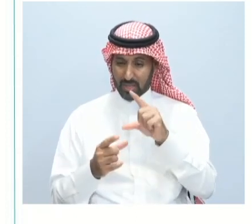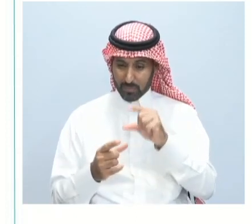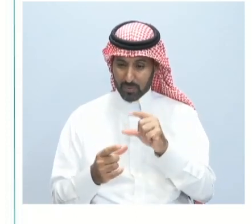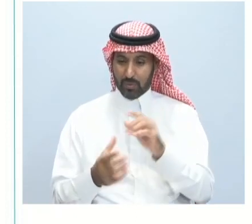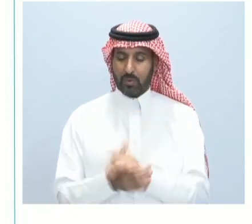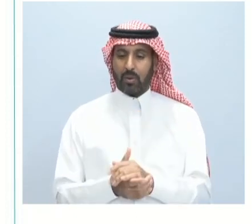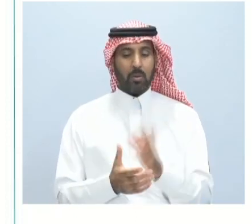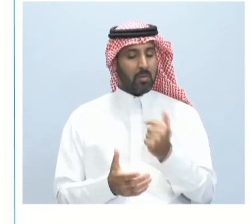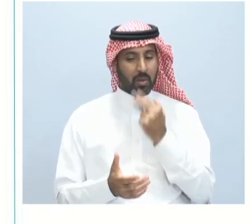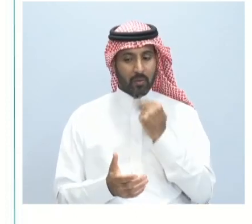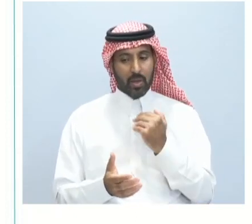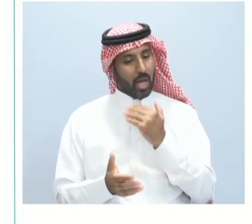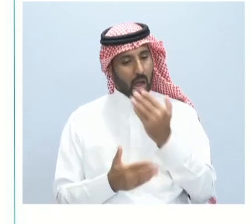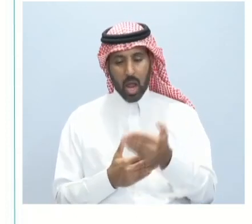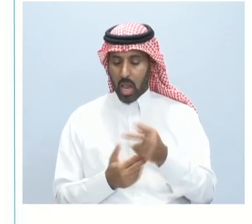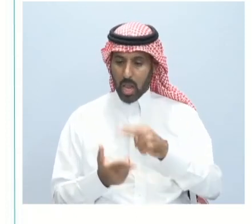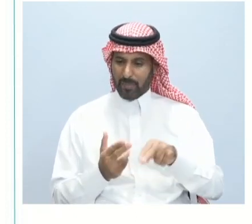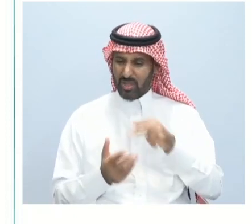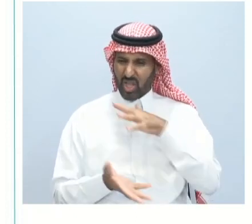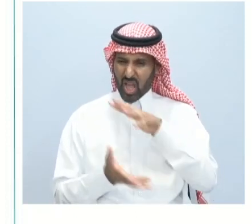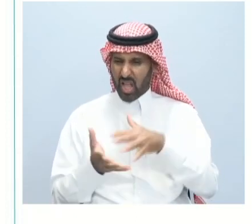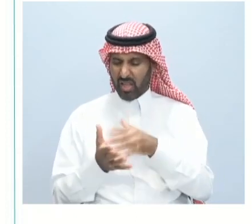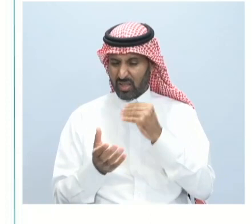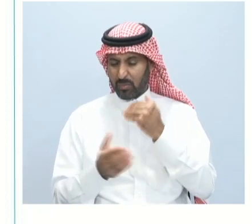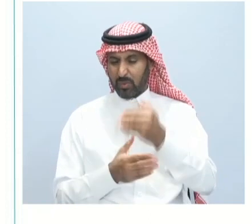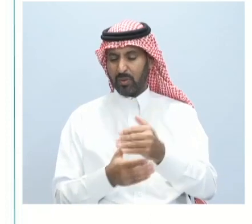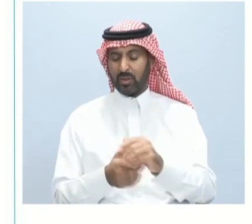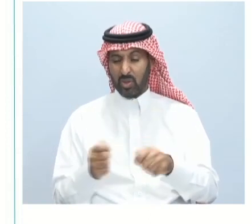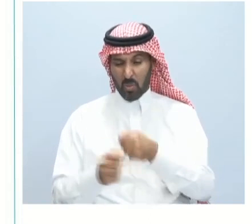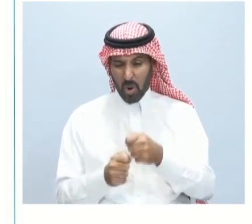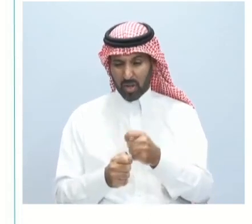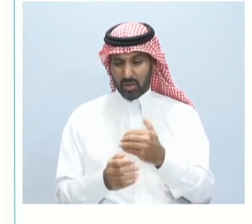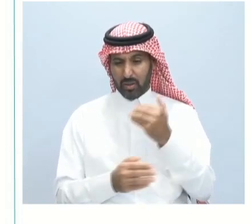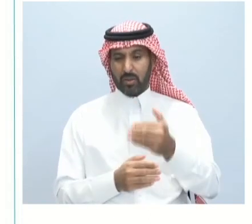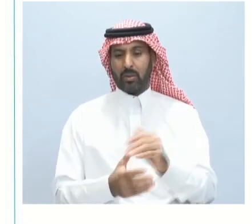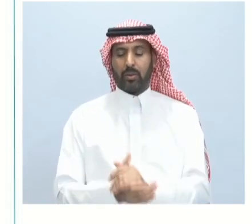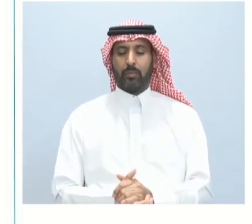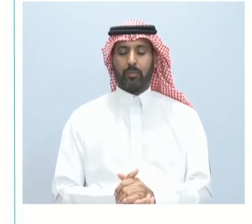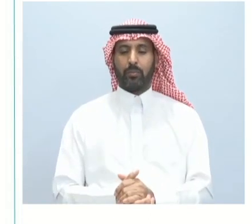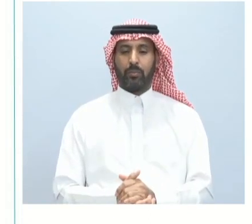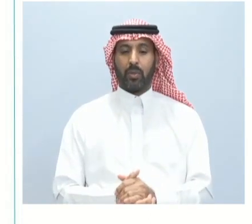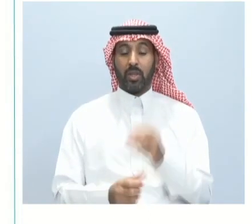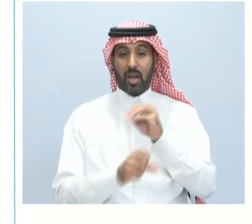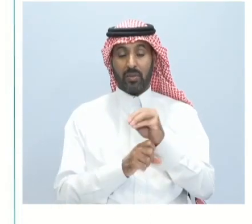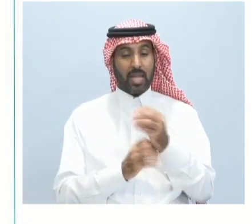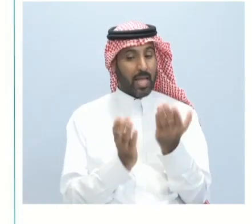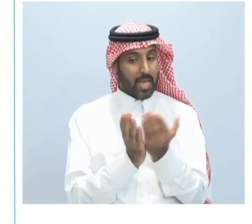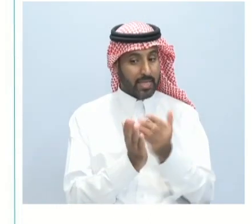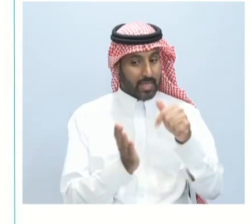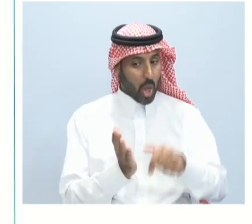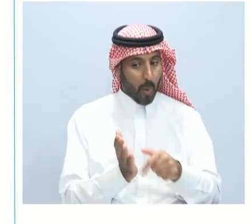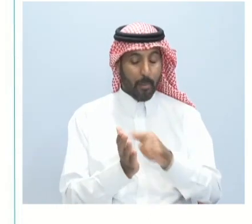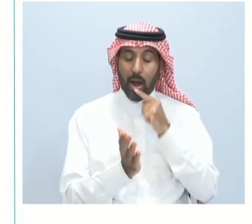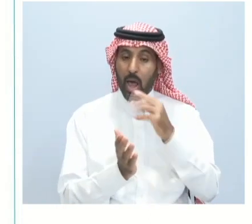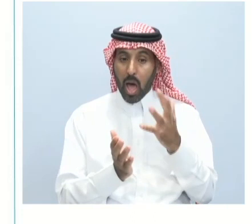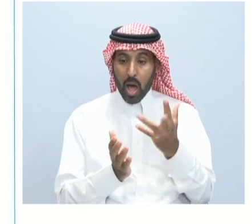التحسين المعقده التي نواجهها في الواقع تعرفنا في درس اليوم على